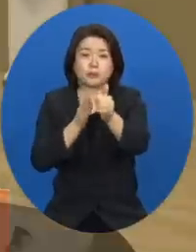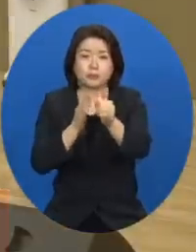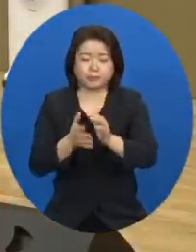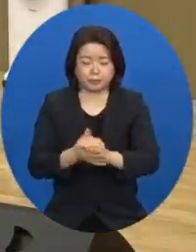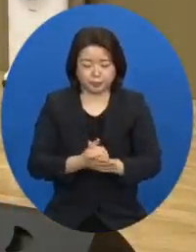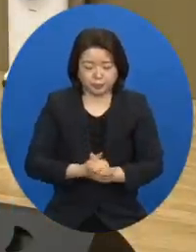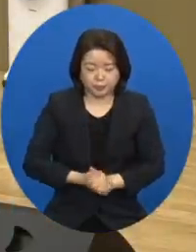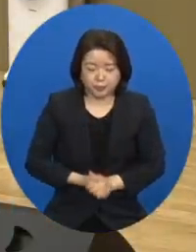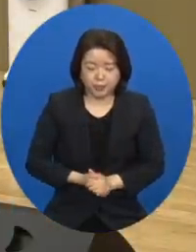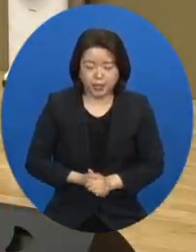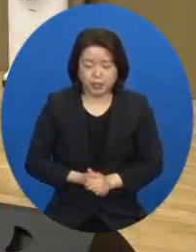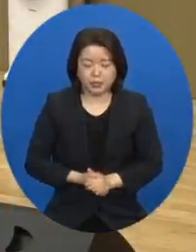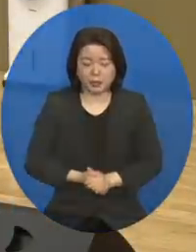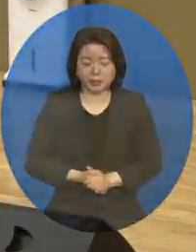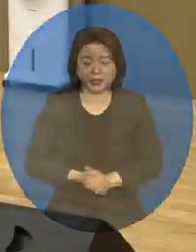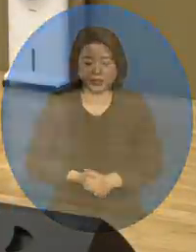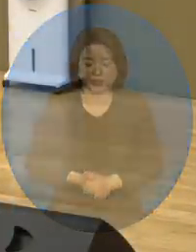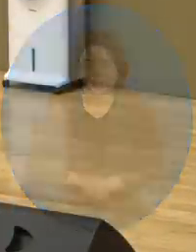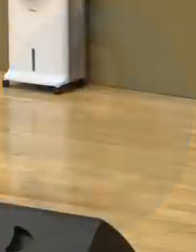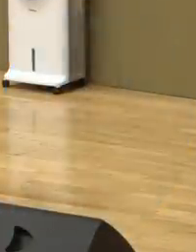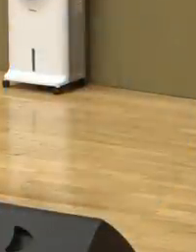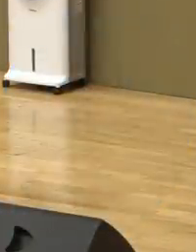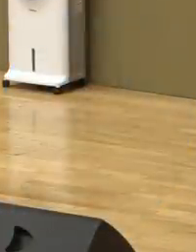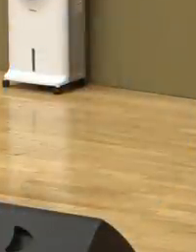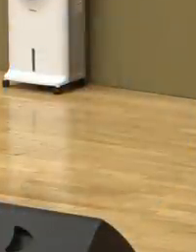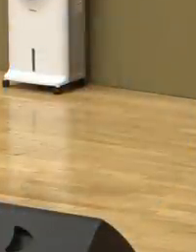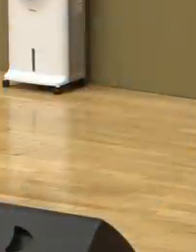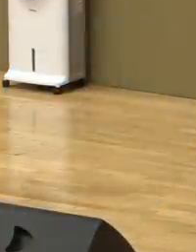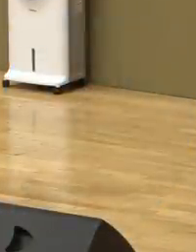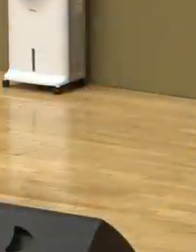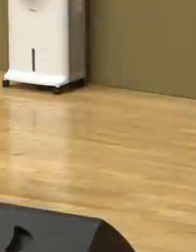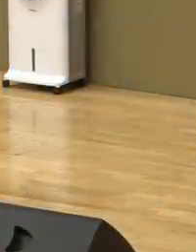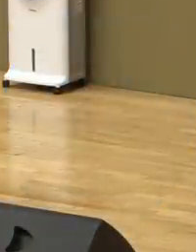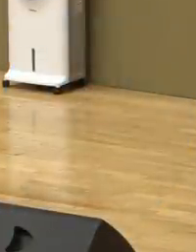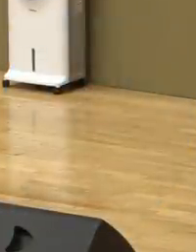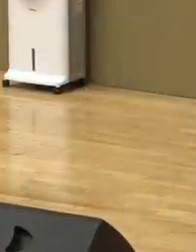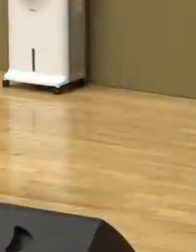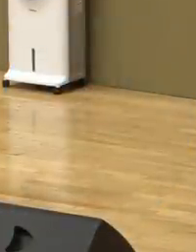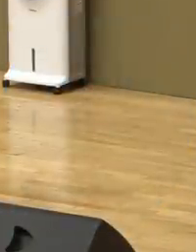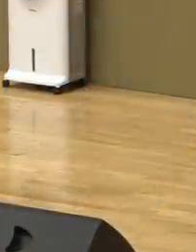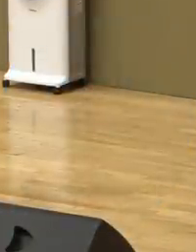사랑에 충만하신 아버지 하나님, 놀라우신 은혜와 하나님의